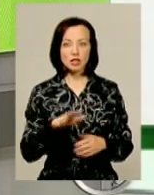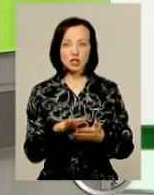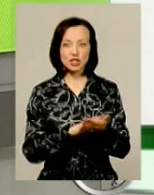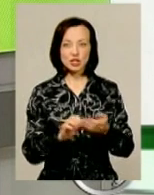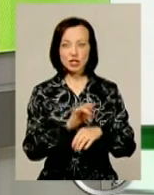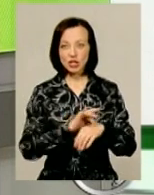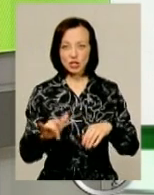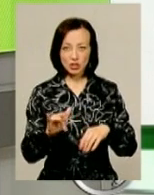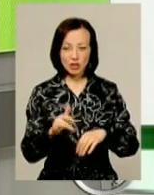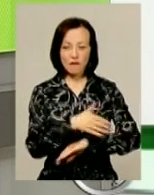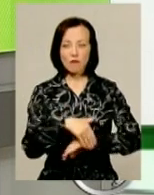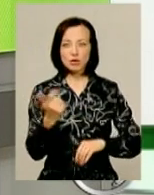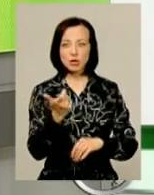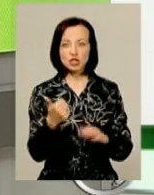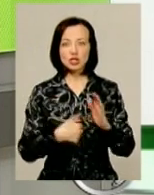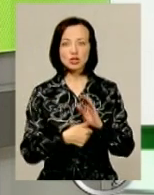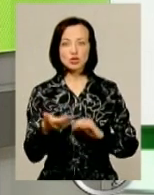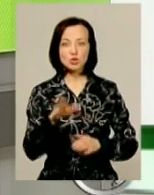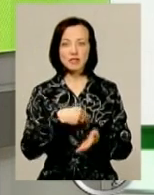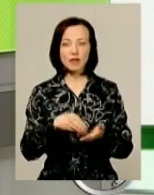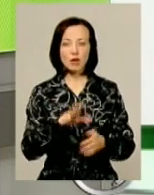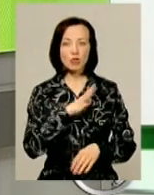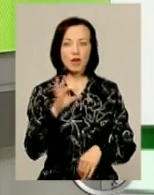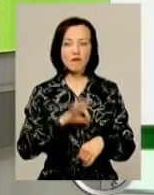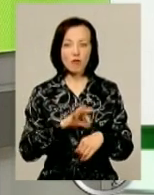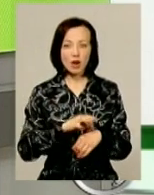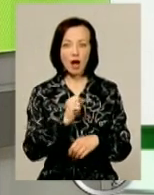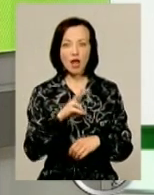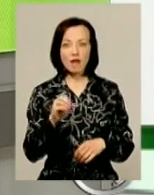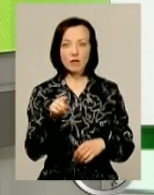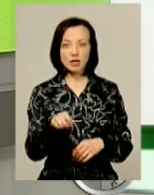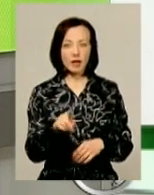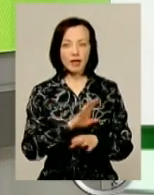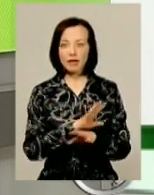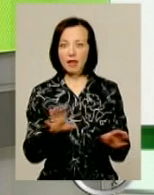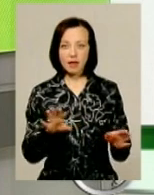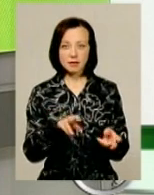в даному, ще утримувалося 6 голів свиней, які були хворі, але вони не